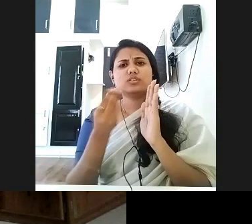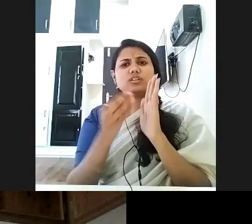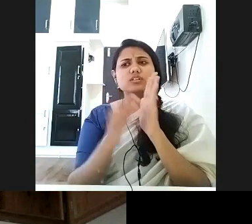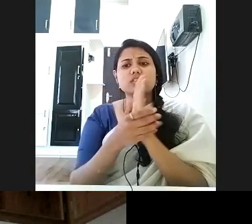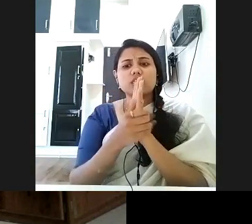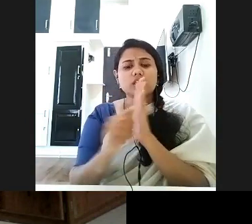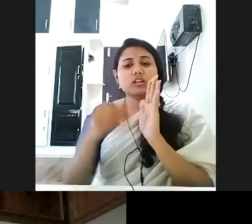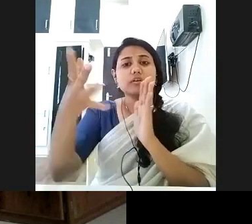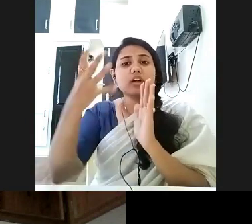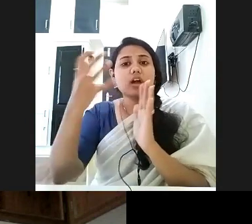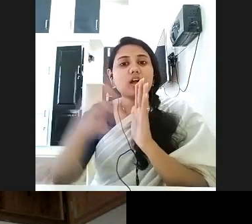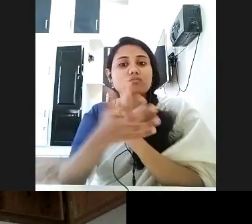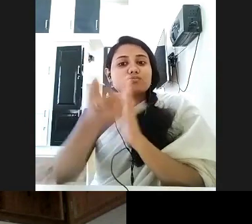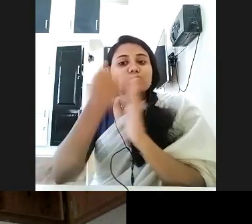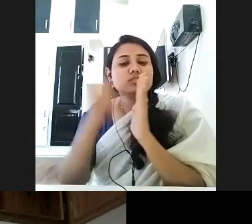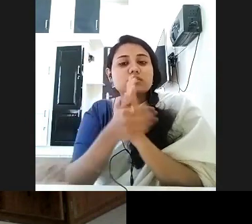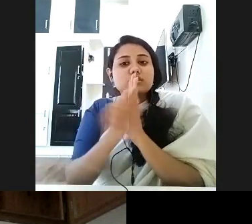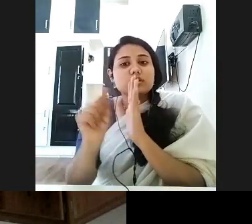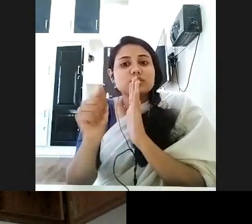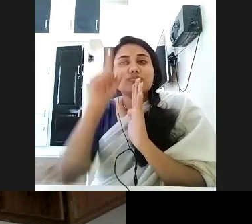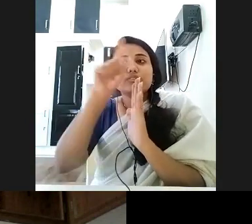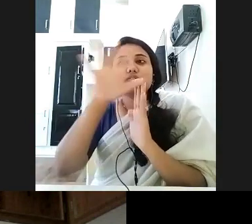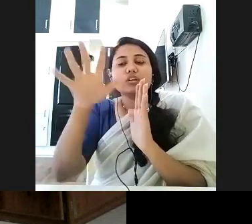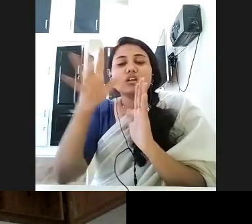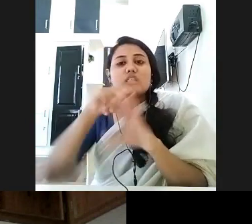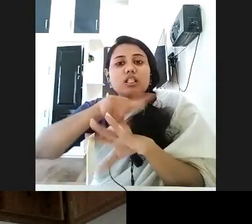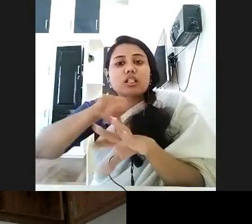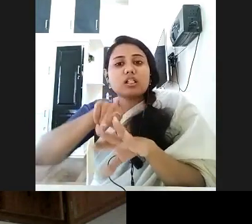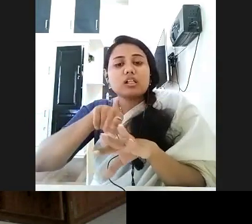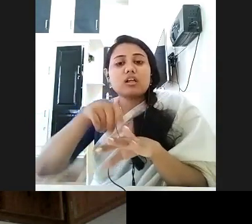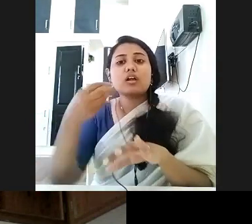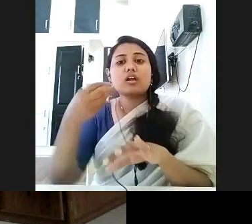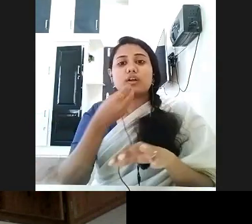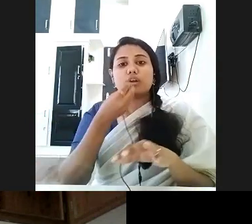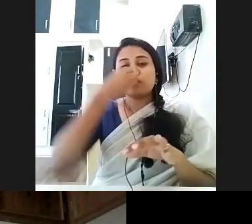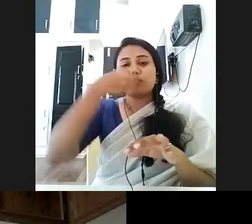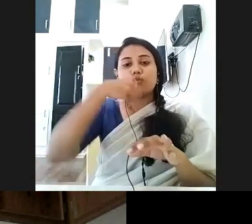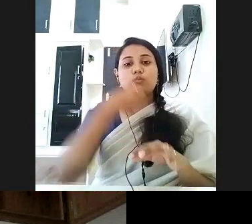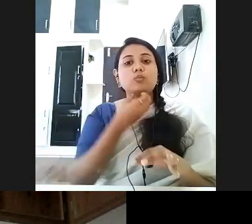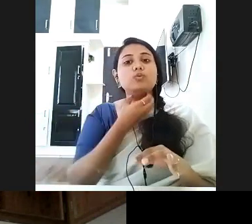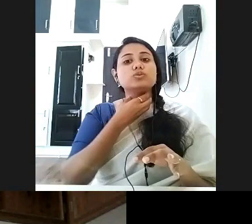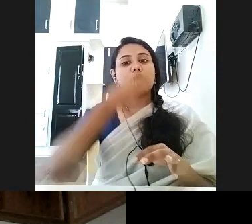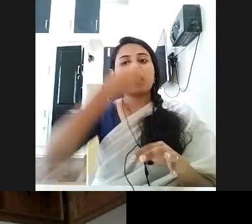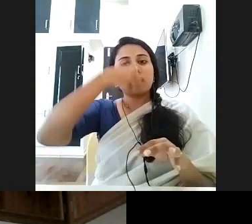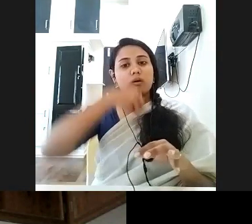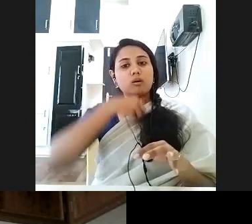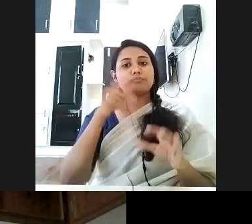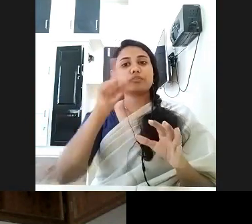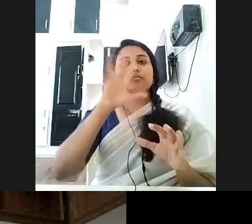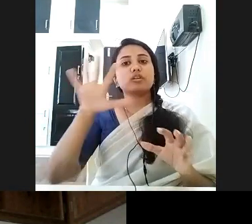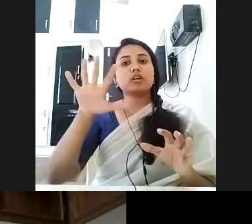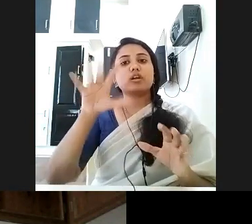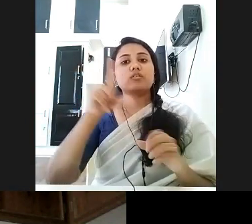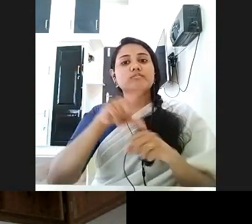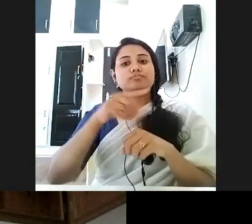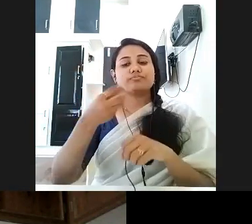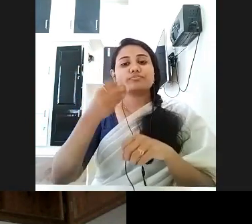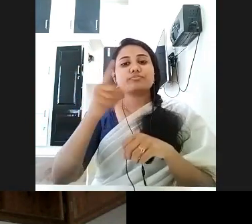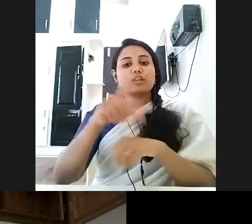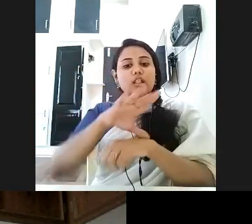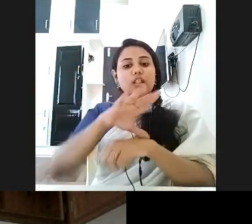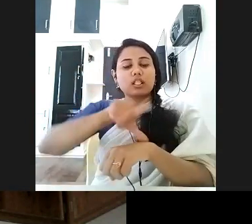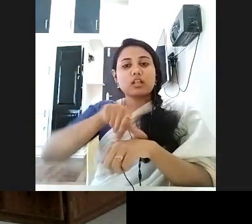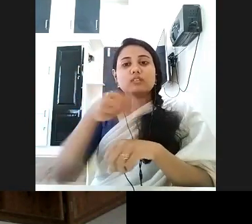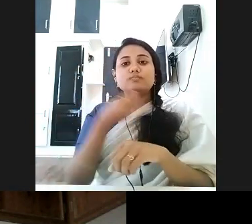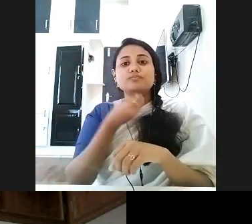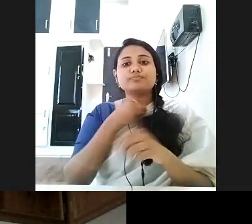പോയിട്ടുണ്ടായിരുന്നു 15 ഡേയ്സ് കൊണ്ട്. അതായത് ഒരു കുട്ടിയുടെ സ്വാലോയിങ് ഇംപ്രൂവ് ആയിട്ടുണ്ടായിരുന്നു, 15 ഡേയ്സ് കൊണ്ട് സ്വാലോയിങ് പിന്നെയും ബാക്ക് ടു സ്ക്വയർ 1 ആയി